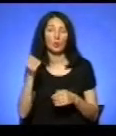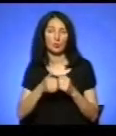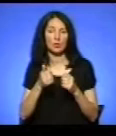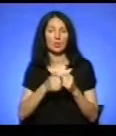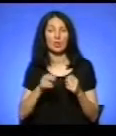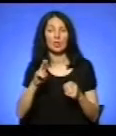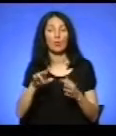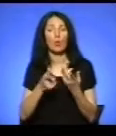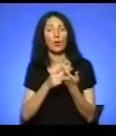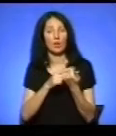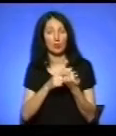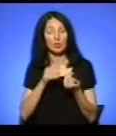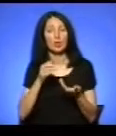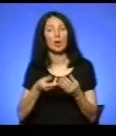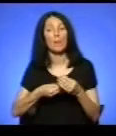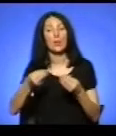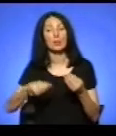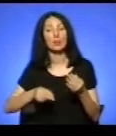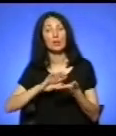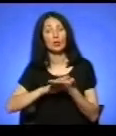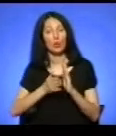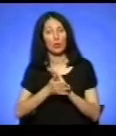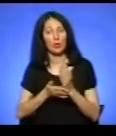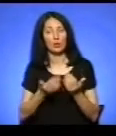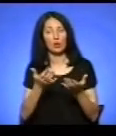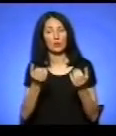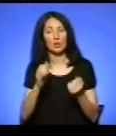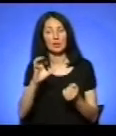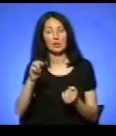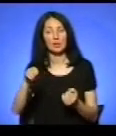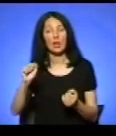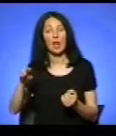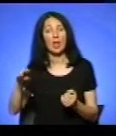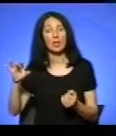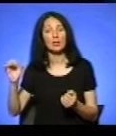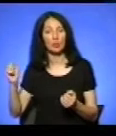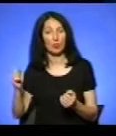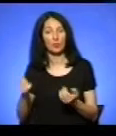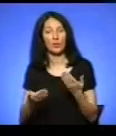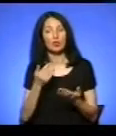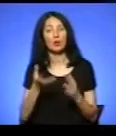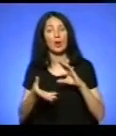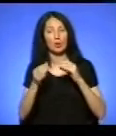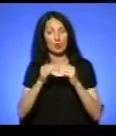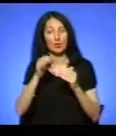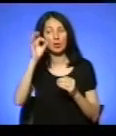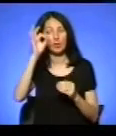кількості підписаних? По кількості, якщо брати ту ж саму статистику, але якщо аналізувати по відсотку до